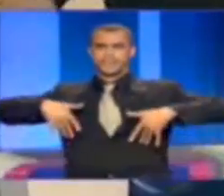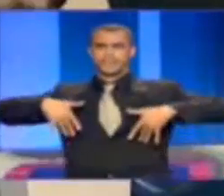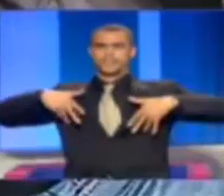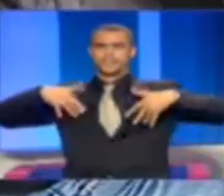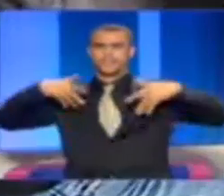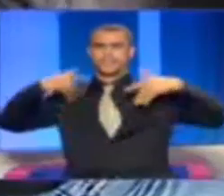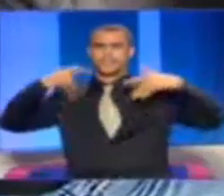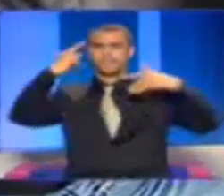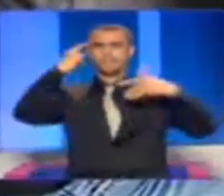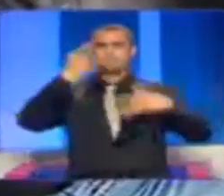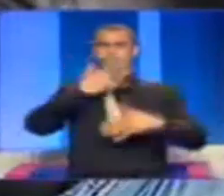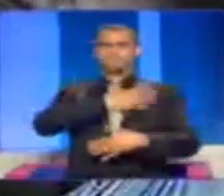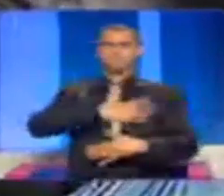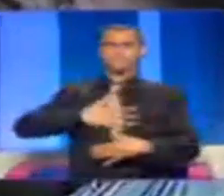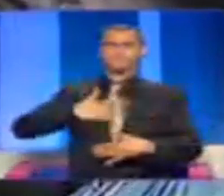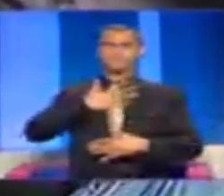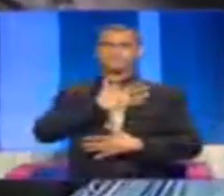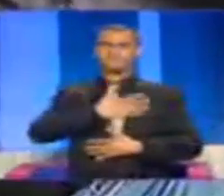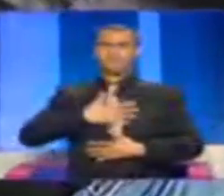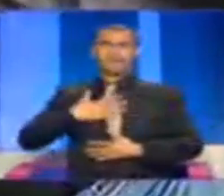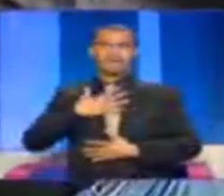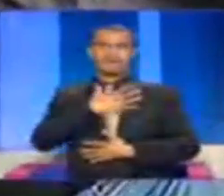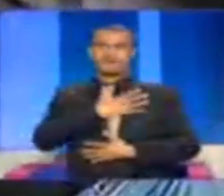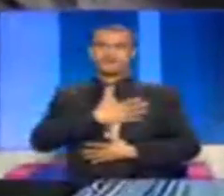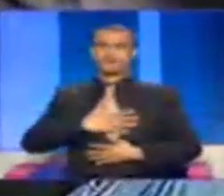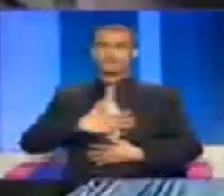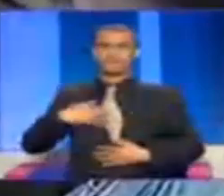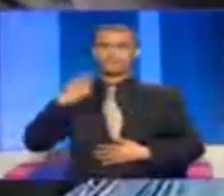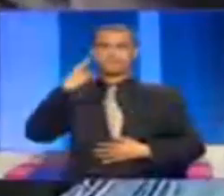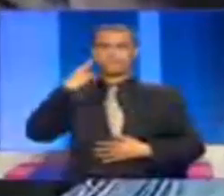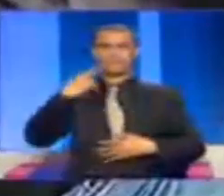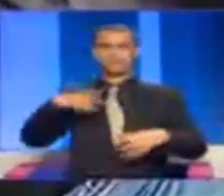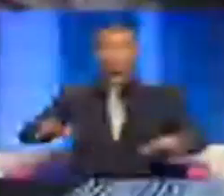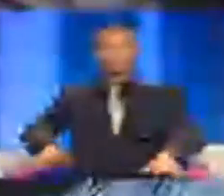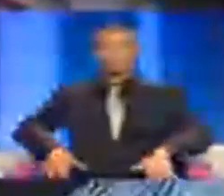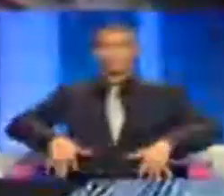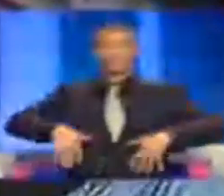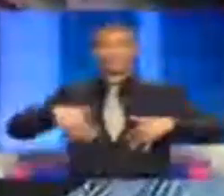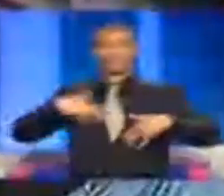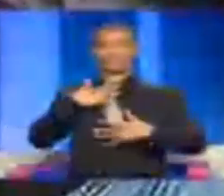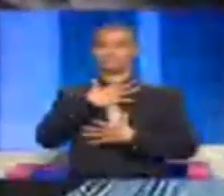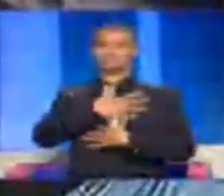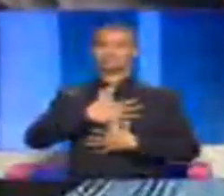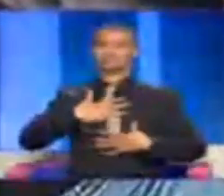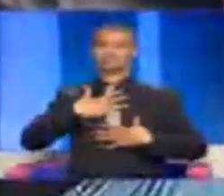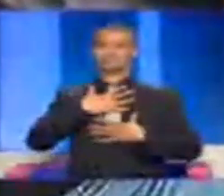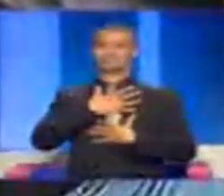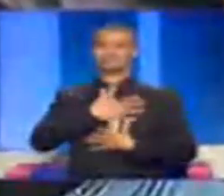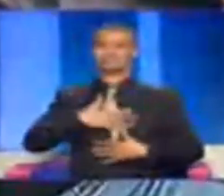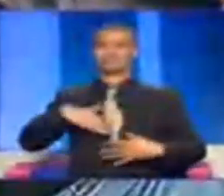الصوتية يمكنه من تذوق الموسيقى والاستمتاع بإيقاعاتها.